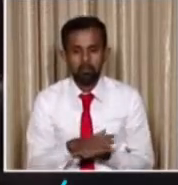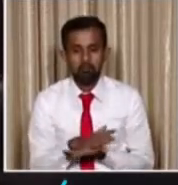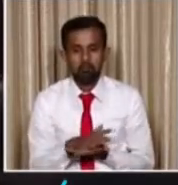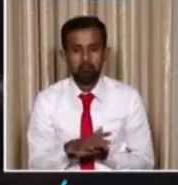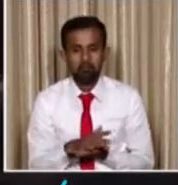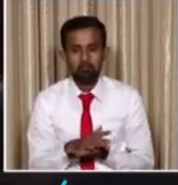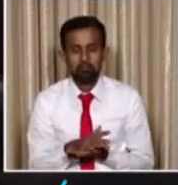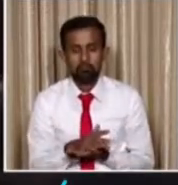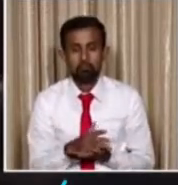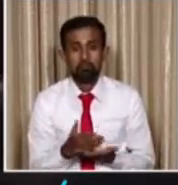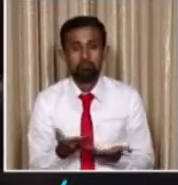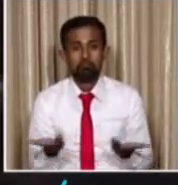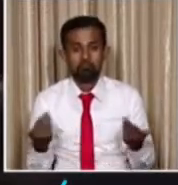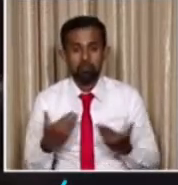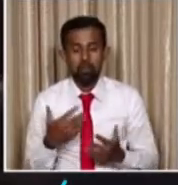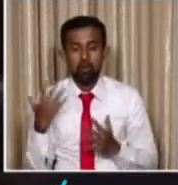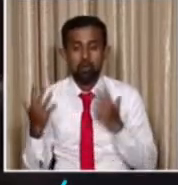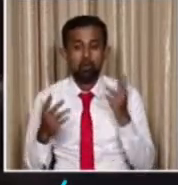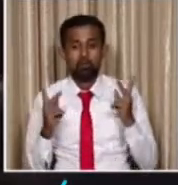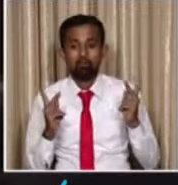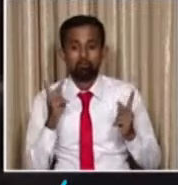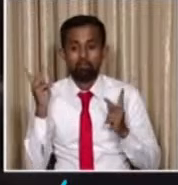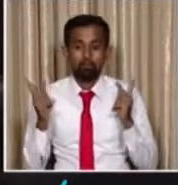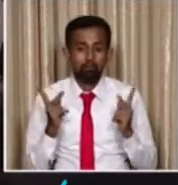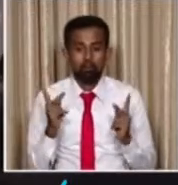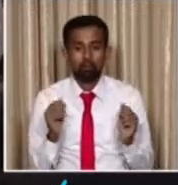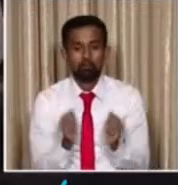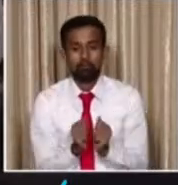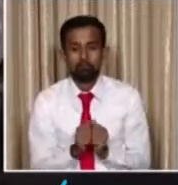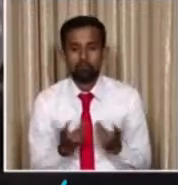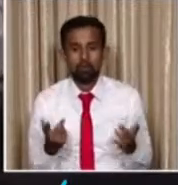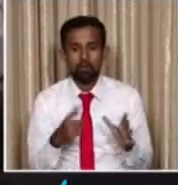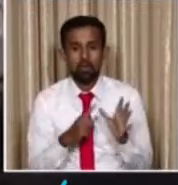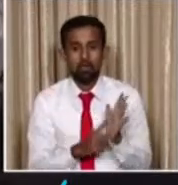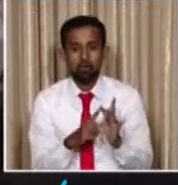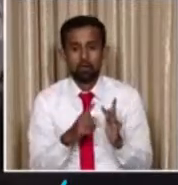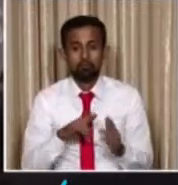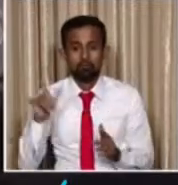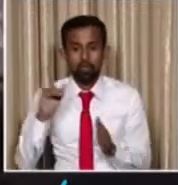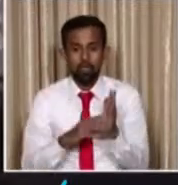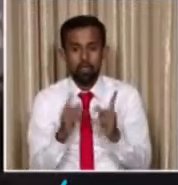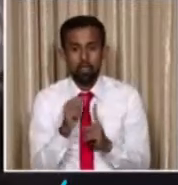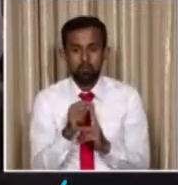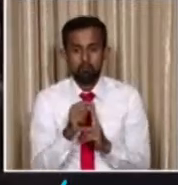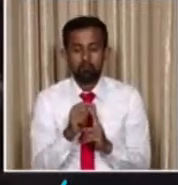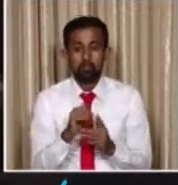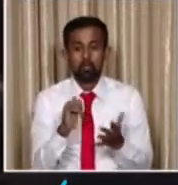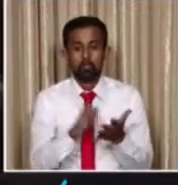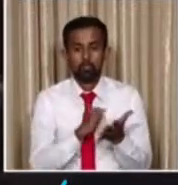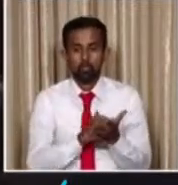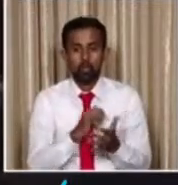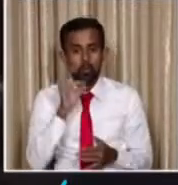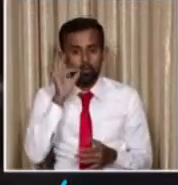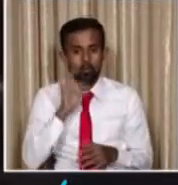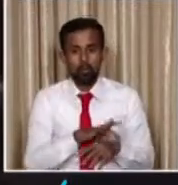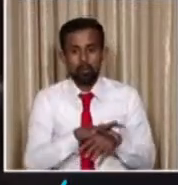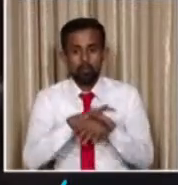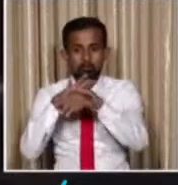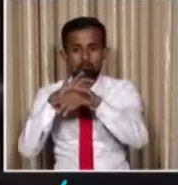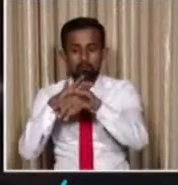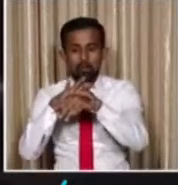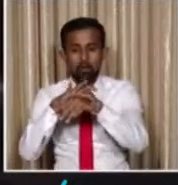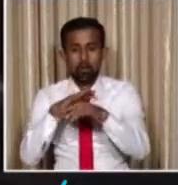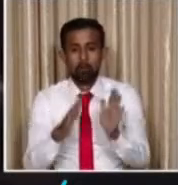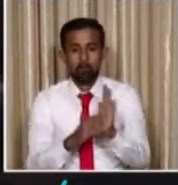කර මේ ඇවිල්ලා ලෝකෙ වටේ රවුම් ගැහුවට කරපු දෙයක් නැහැ. අලිසබ්රි විදේශ ඇමතිවරයා නිව්යෝක් වල තමන්ගේ පුතා අරන් ගිහිල්ලා